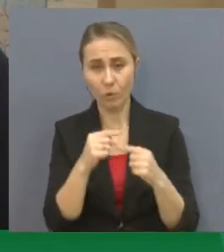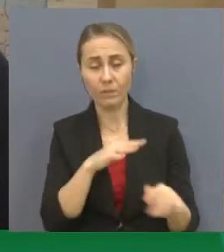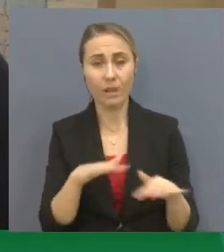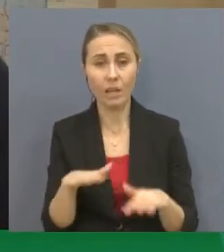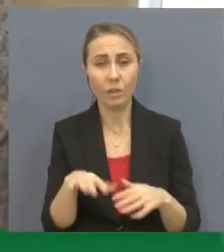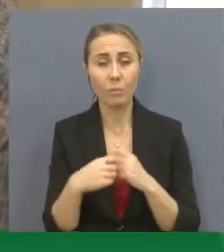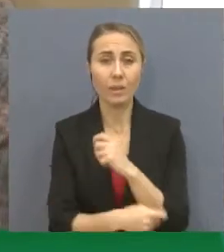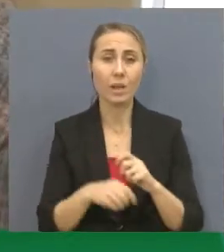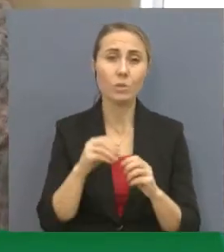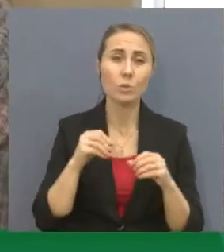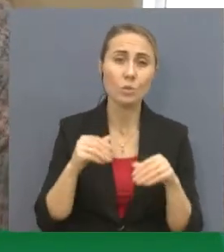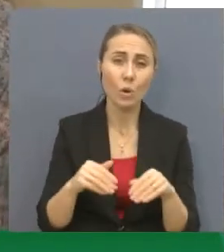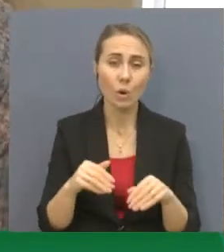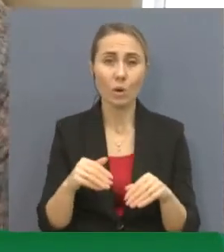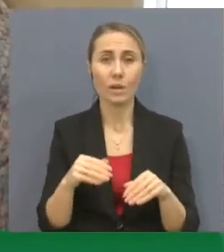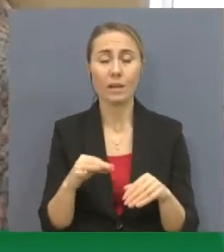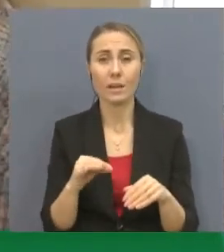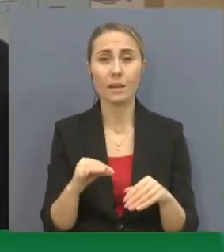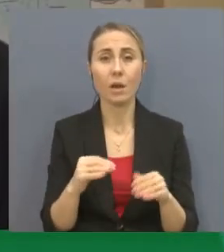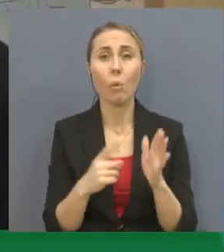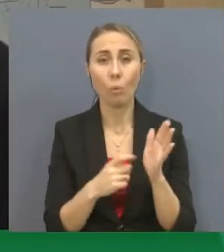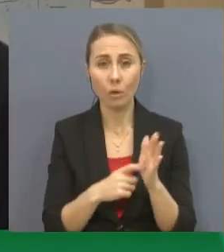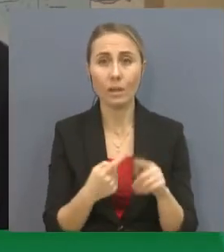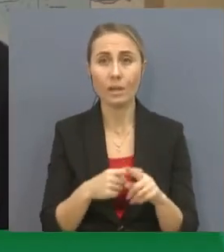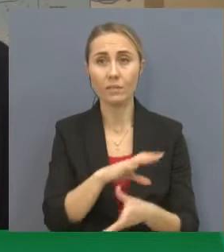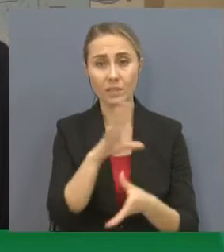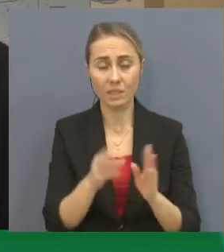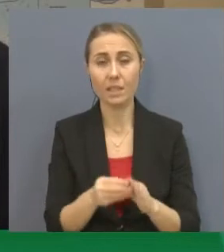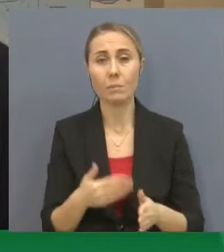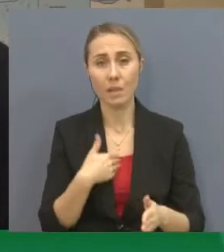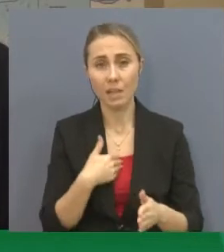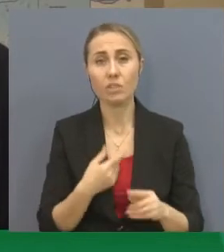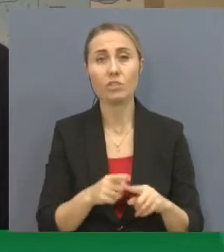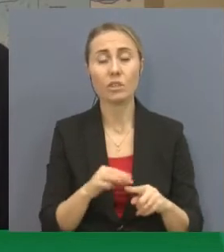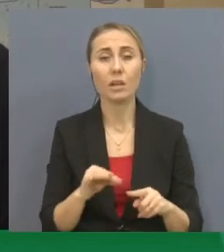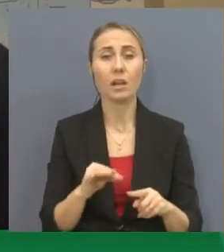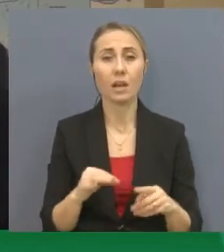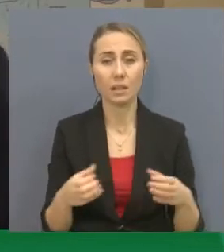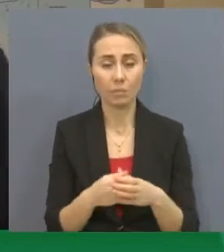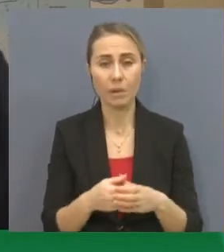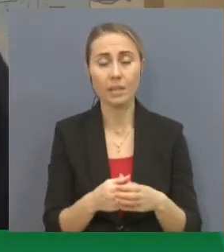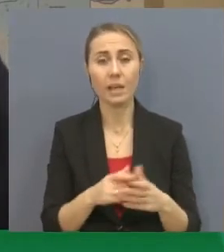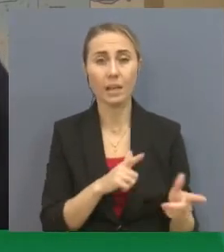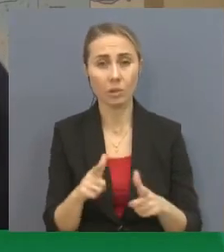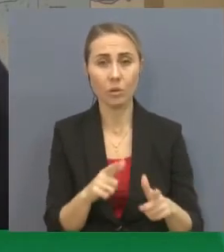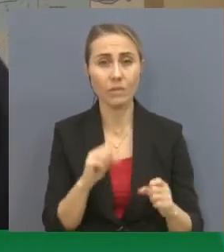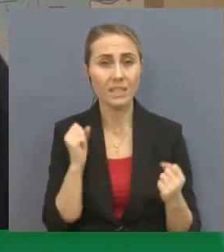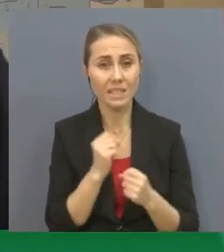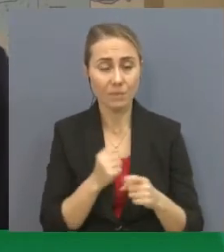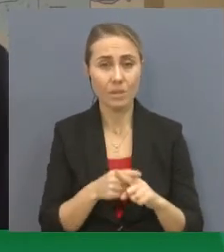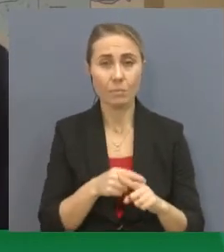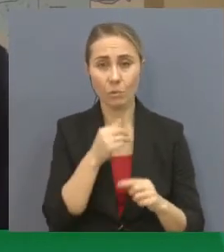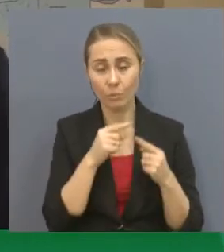соли отсев и угли целом наша компания конечно готова к зимнему периоду какие ранее